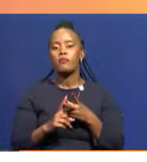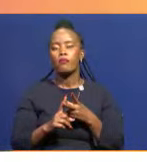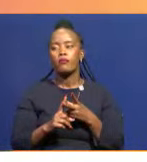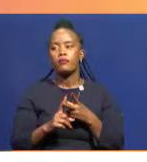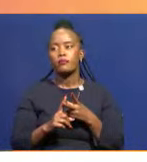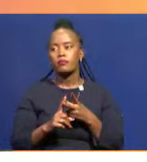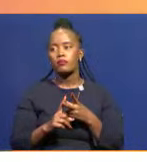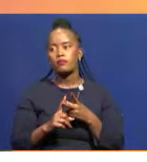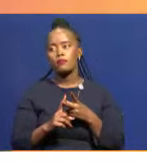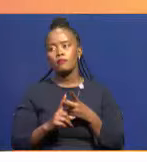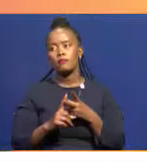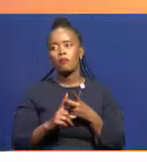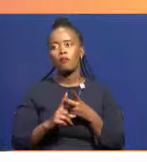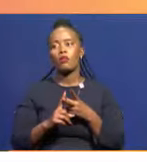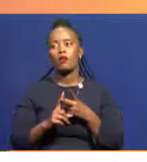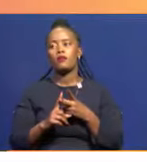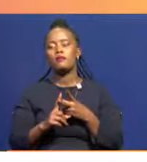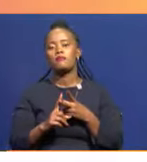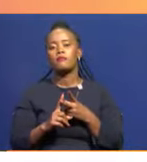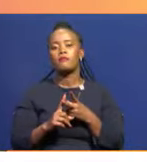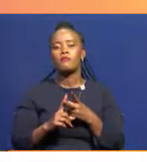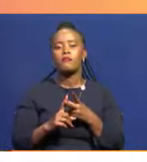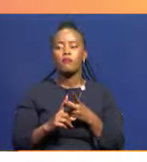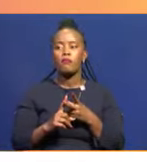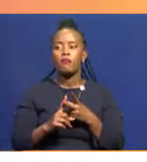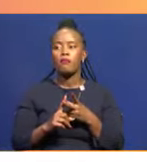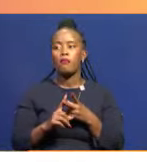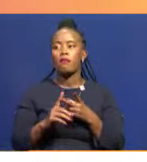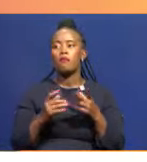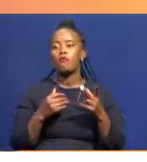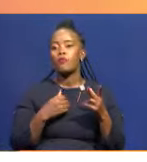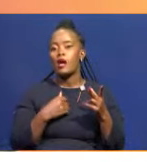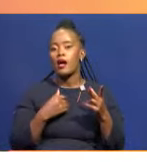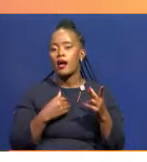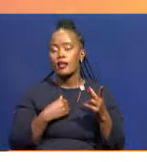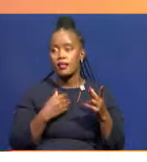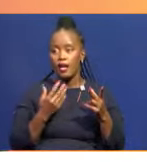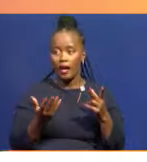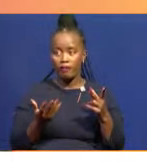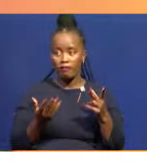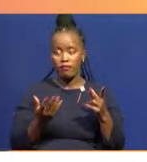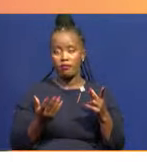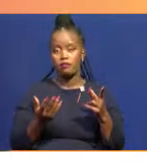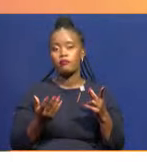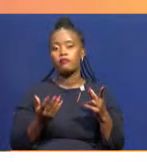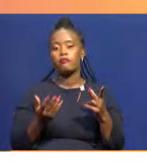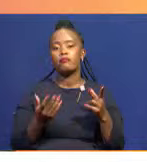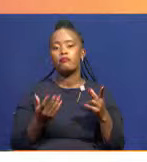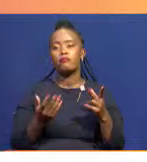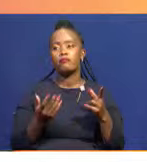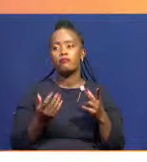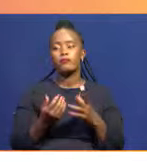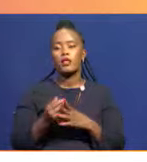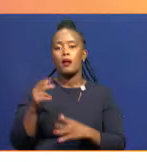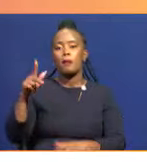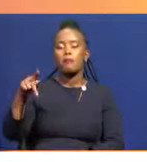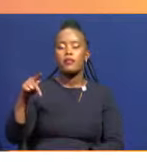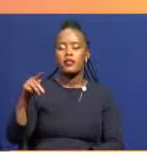What we call acha niongee kwa lugha ya kimombo kidogo. Ile tunaita PMF